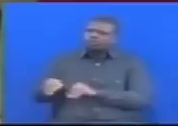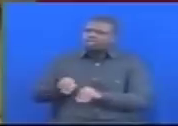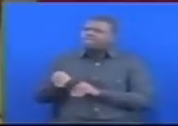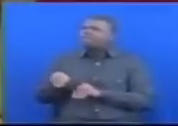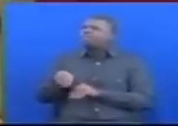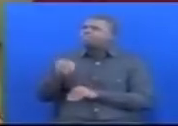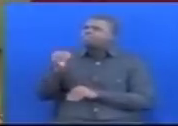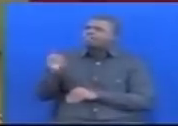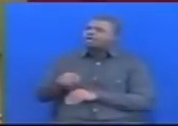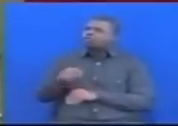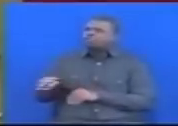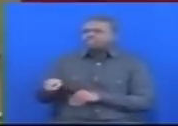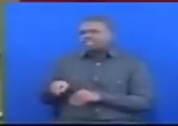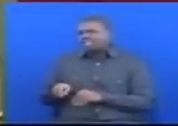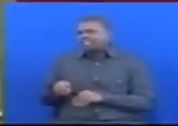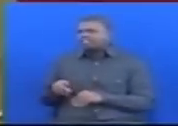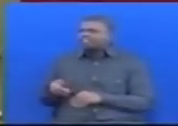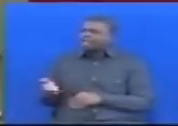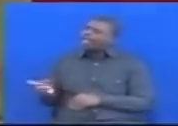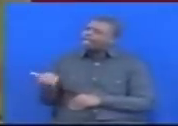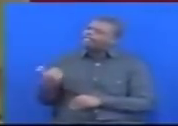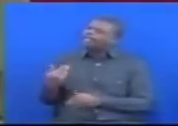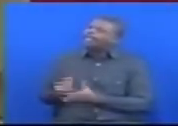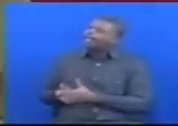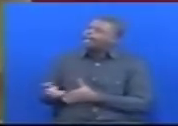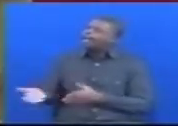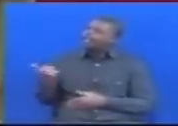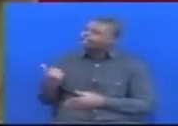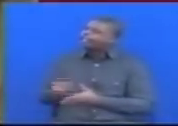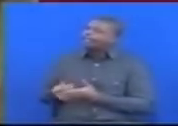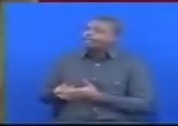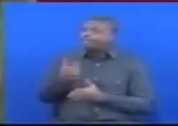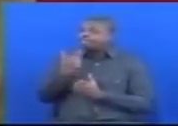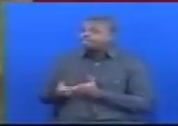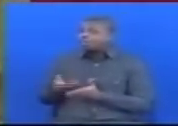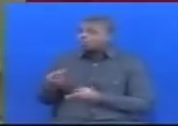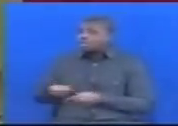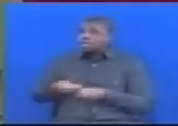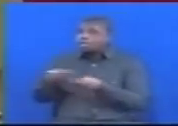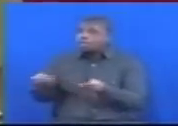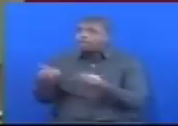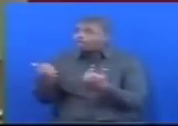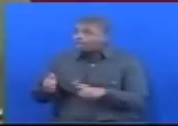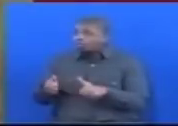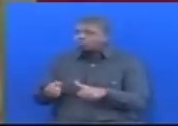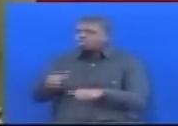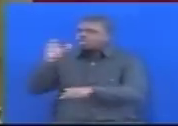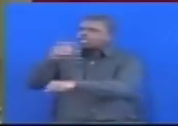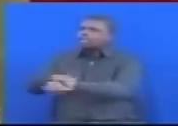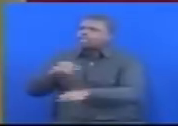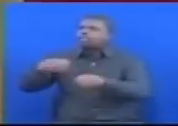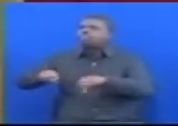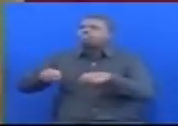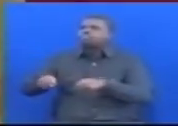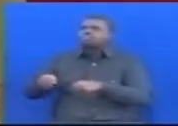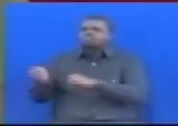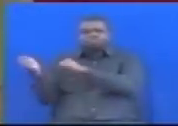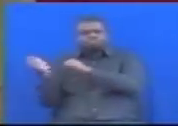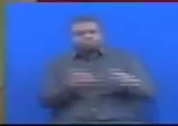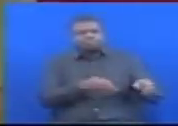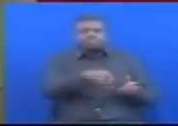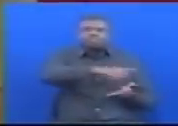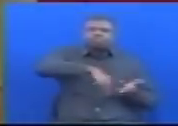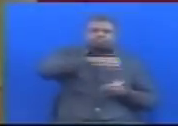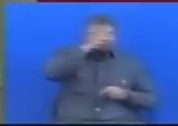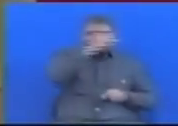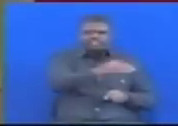hela. Wasipotoa zile hela, pikipiki zao zinapelekwa polisi. Zikifika polisi, pindi wanapotaka kuzichukua wanakuta baadhi ya